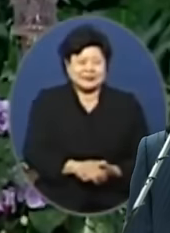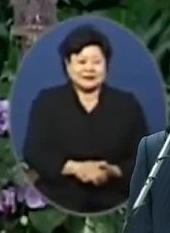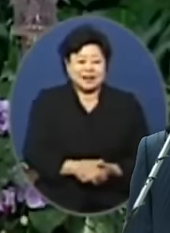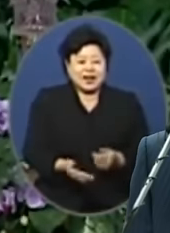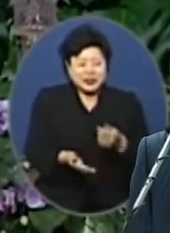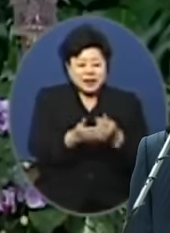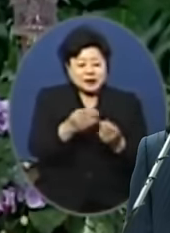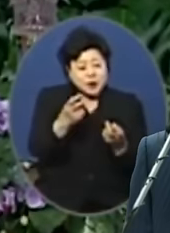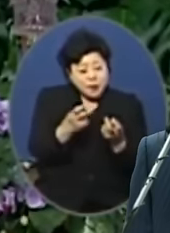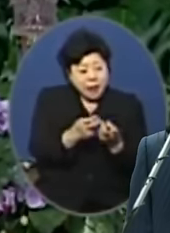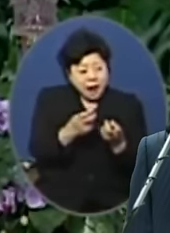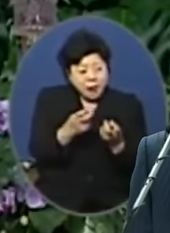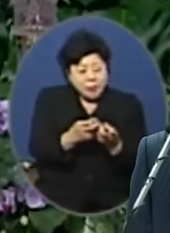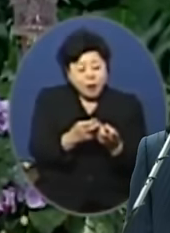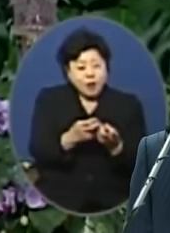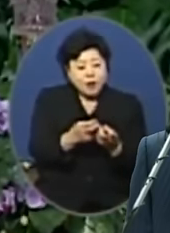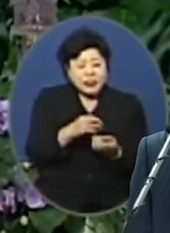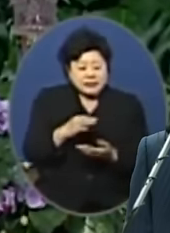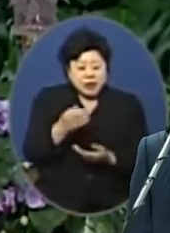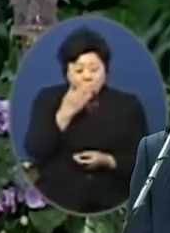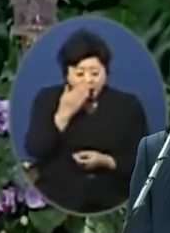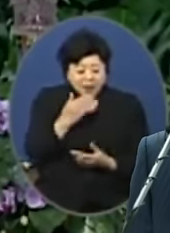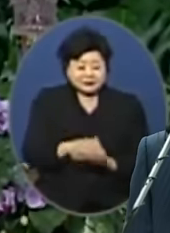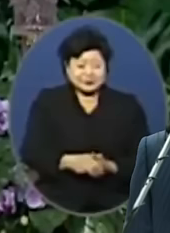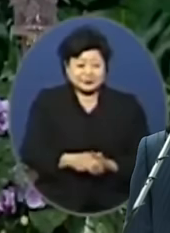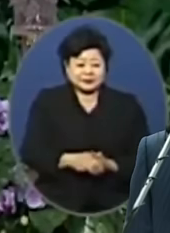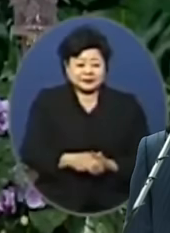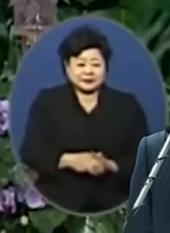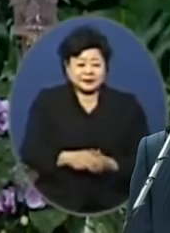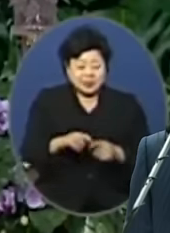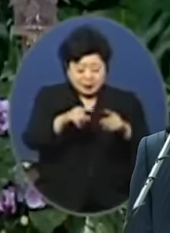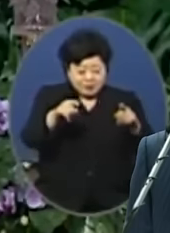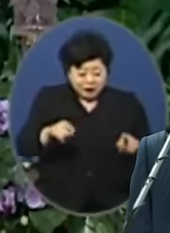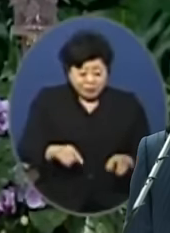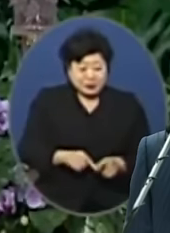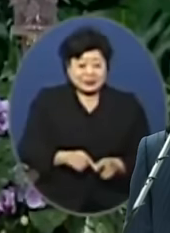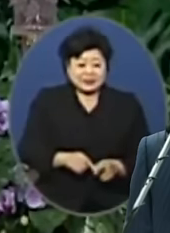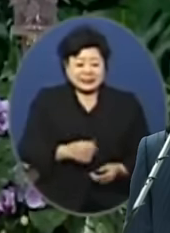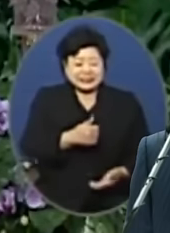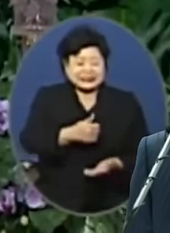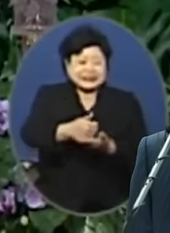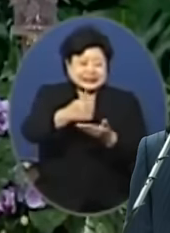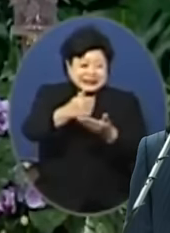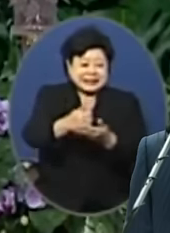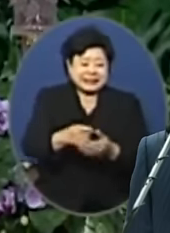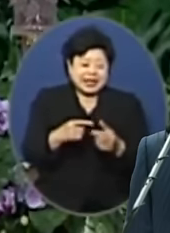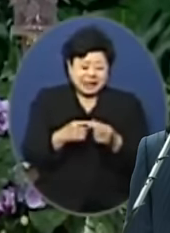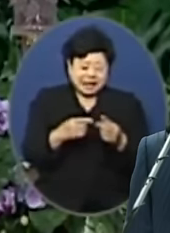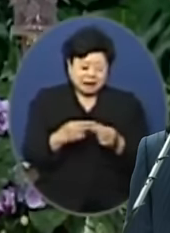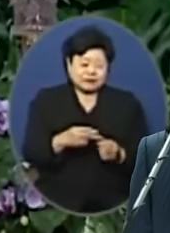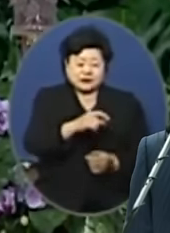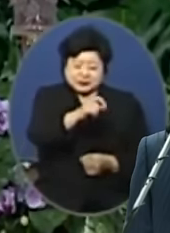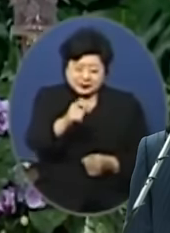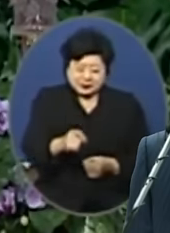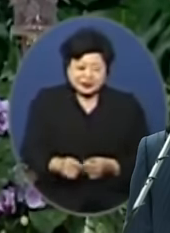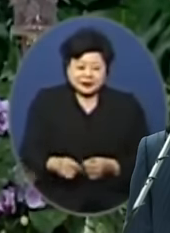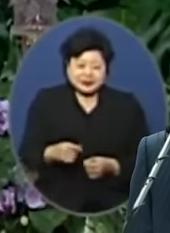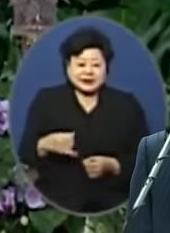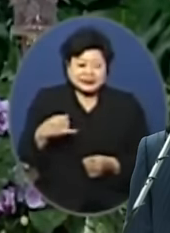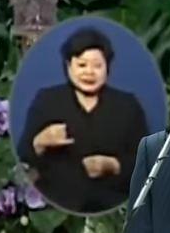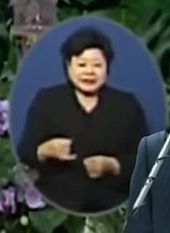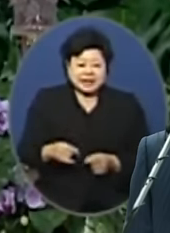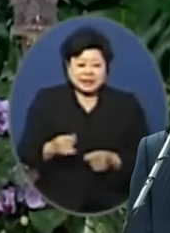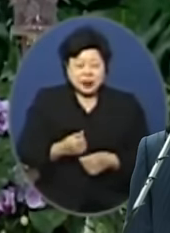방법은 우리가 바로 적용해 볼 수 있는 것인데 메모지나 카드에 칭찬 한두 문장을 적어서 아이들의 벽에